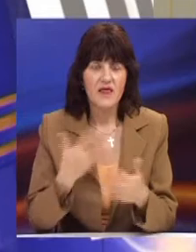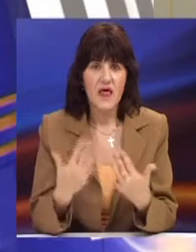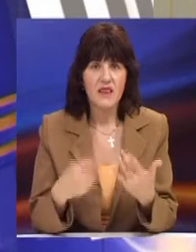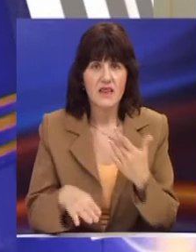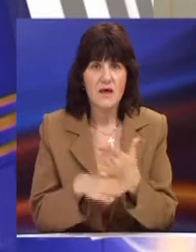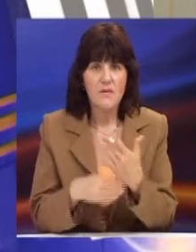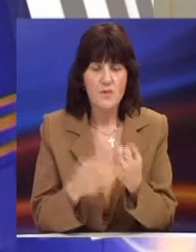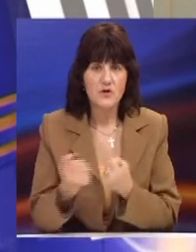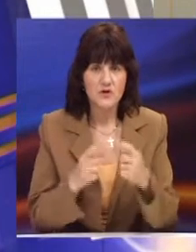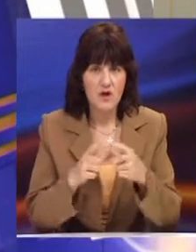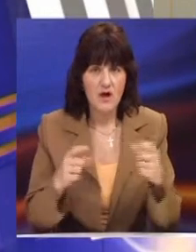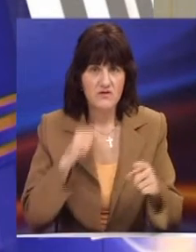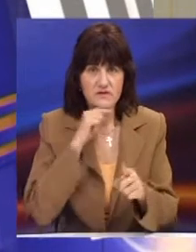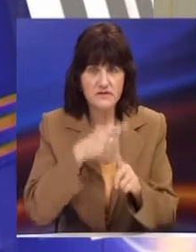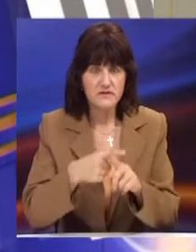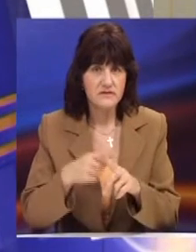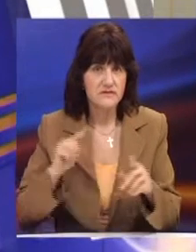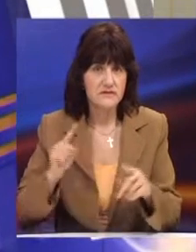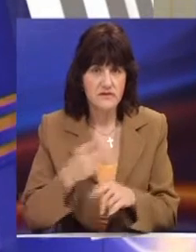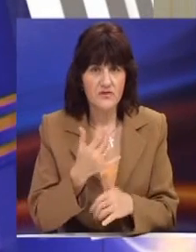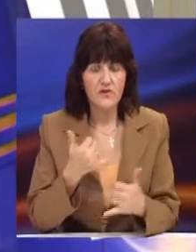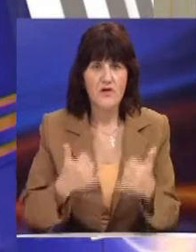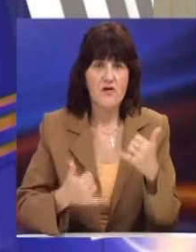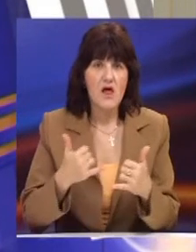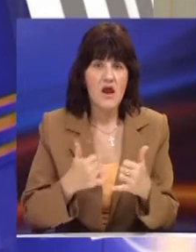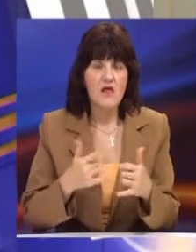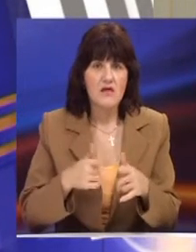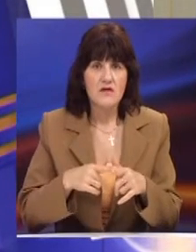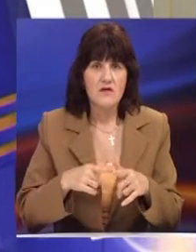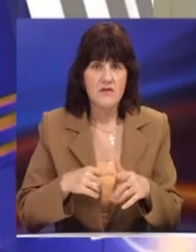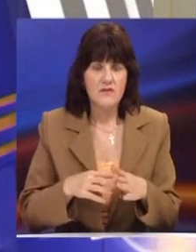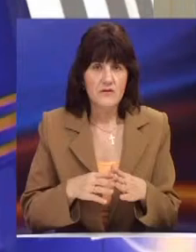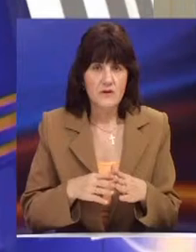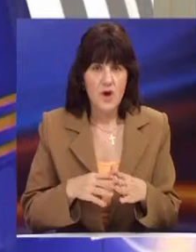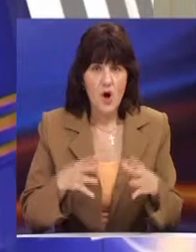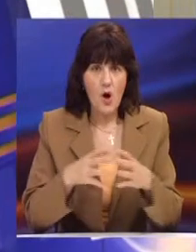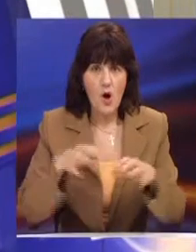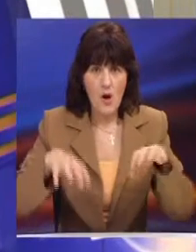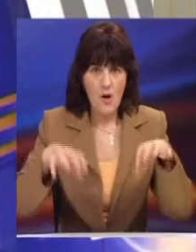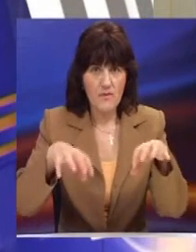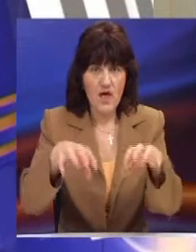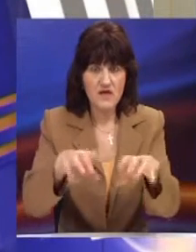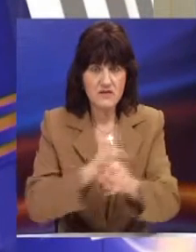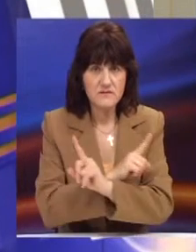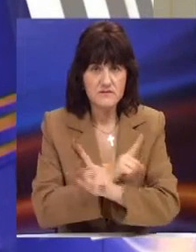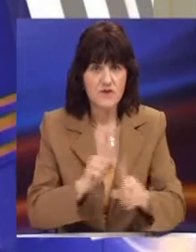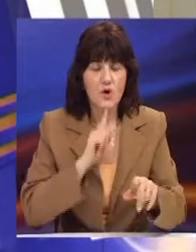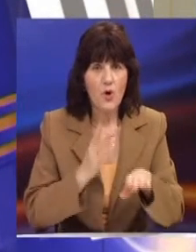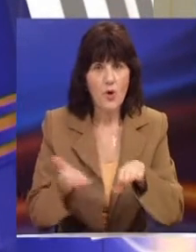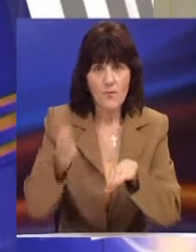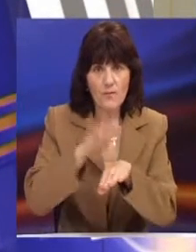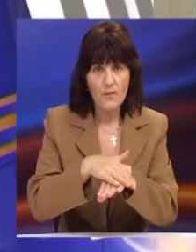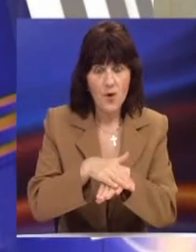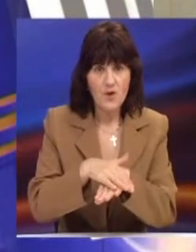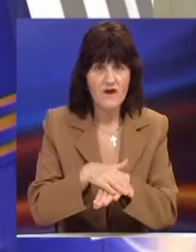ekipe tog momenta, kako su raspoređene, ponekad smo, pošto je razuđene su u stvari oblasti, odnosno teritorija je razuđena koju